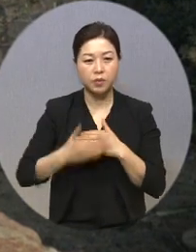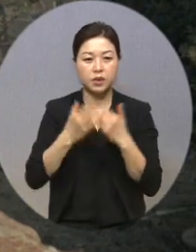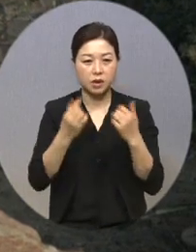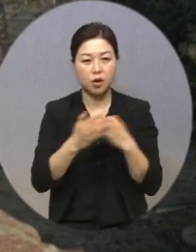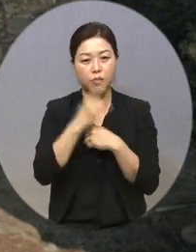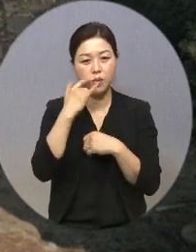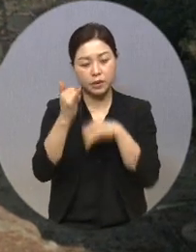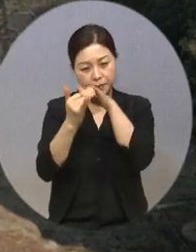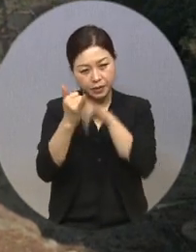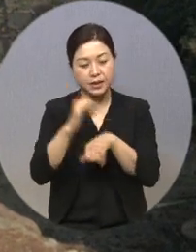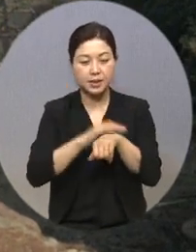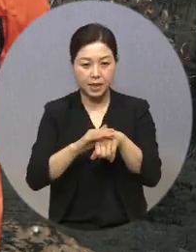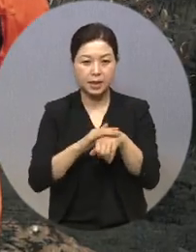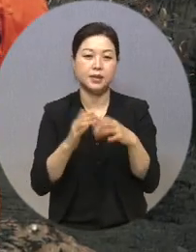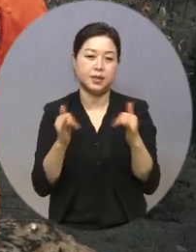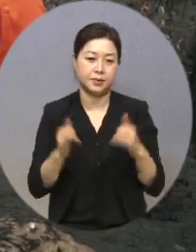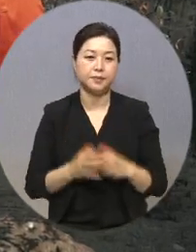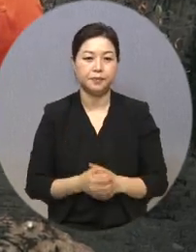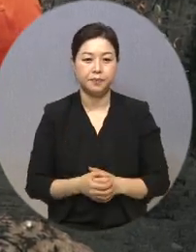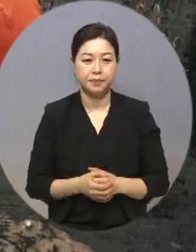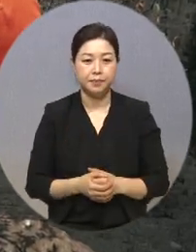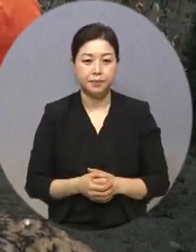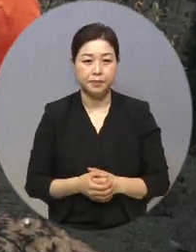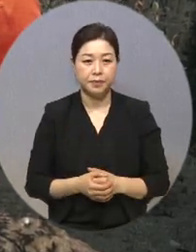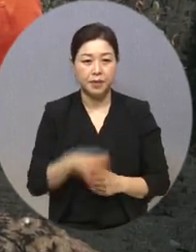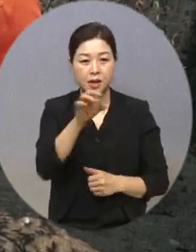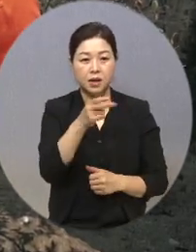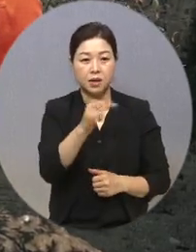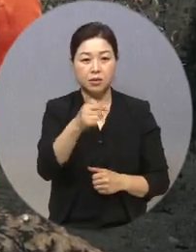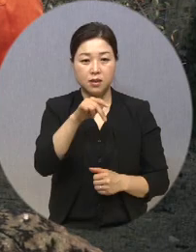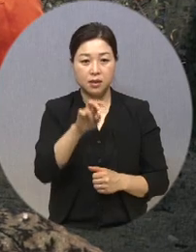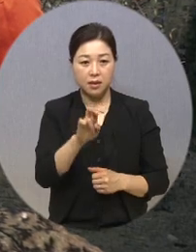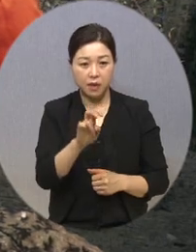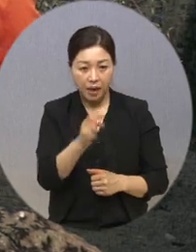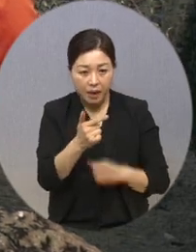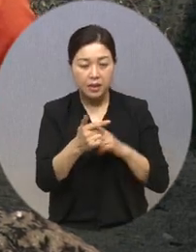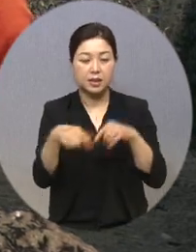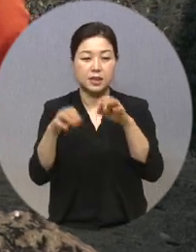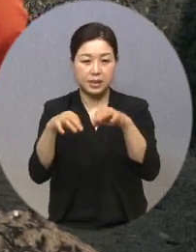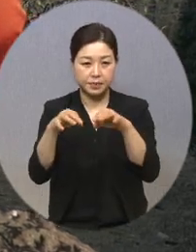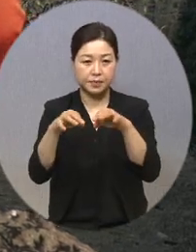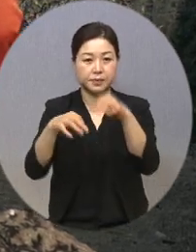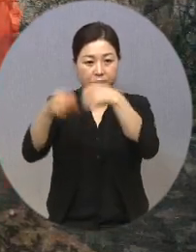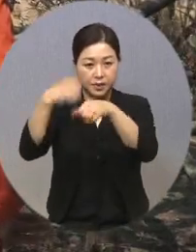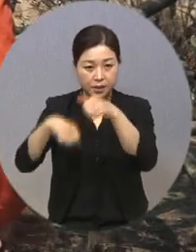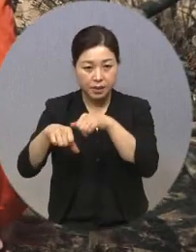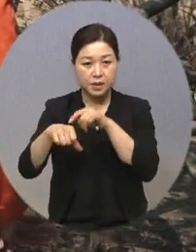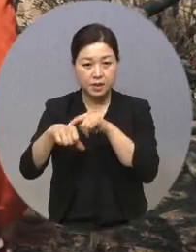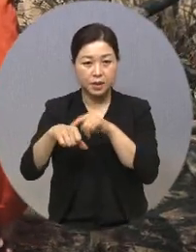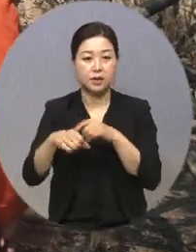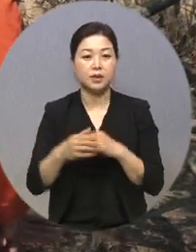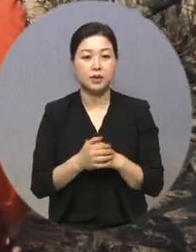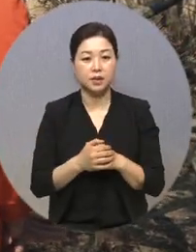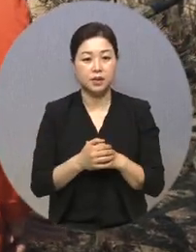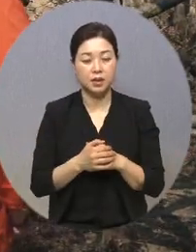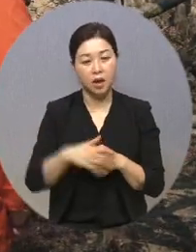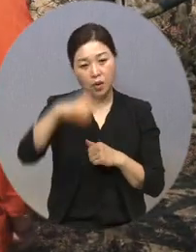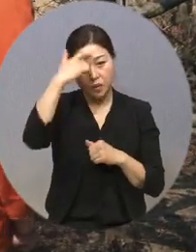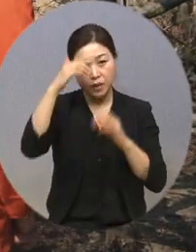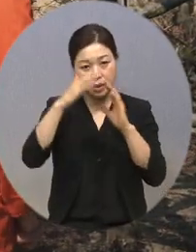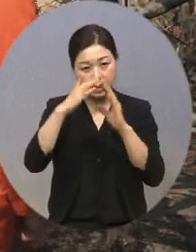몸같이 부모님을 모셨던 효자들인 거죠. 11개 씨면 종갓집이잖아요. 예. 종갓집이죠. 종가협회에서 고택 체험을